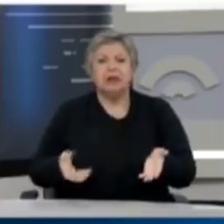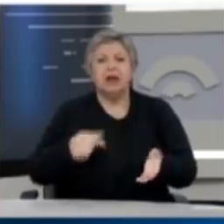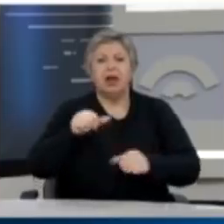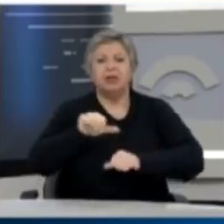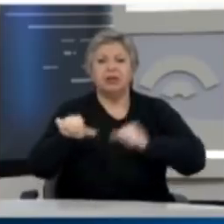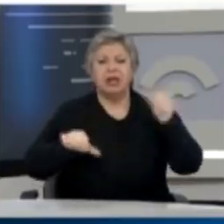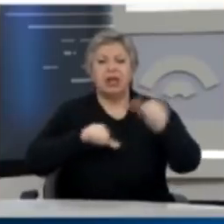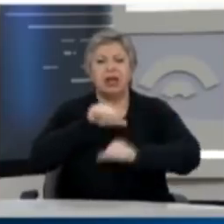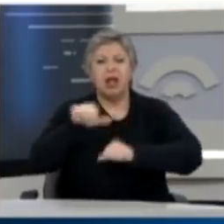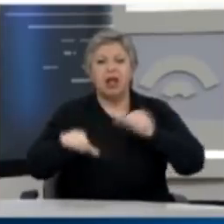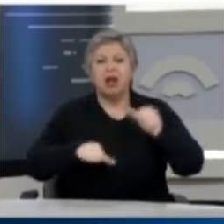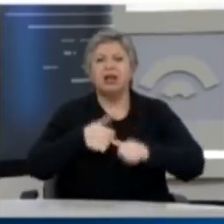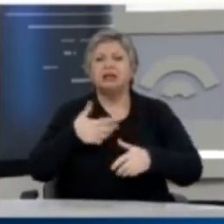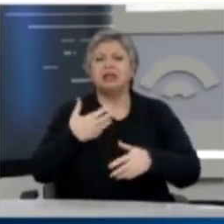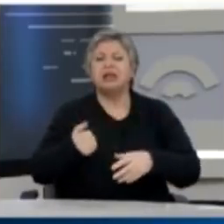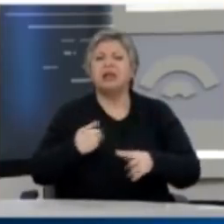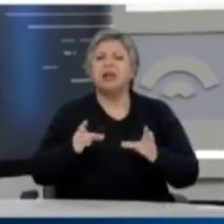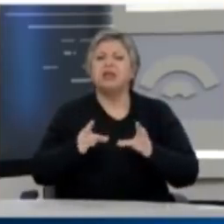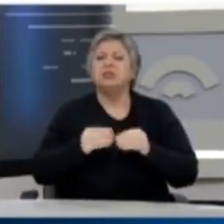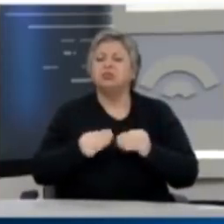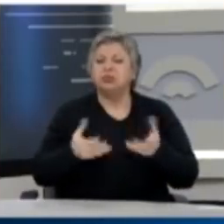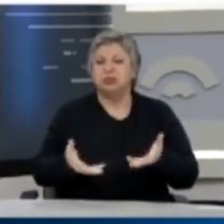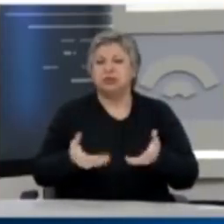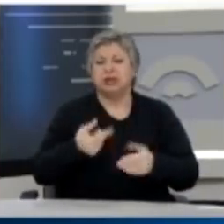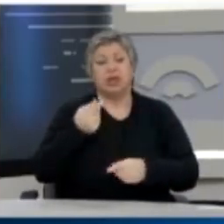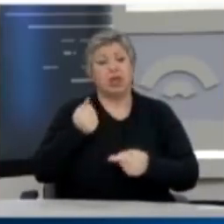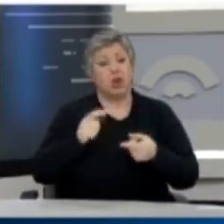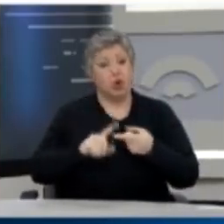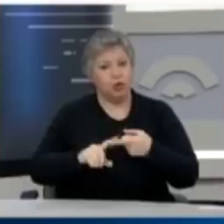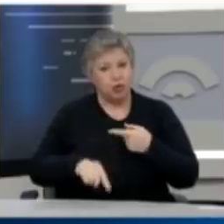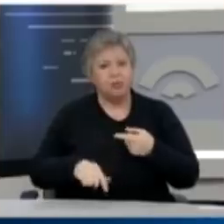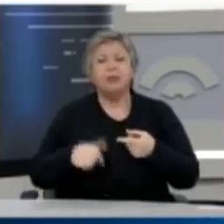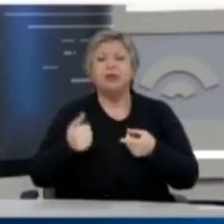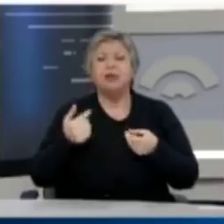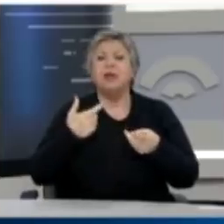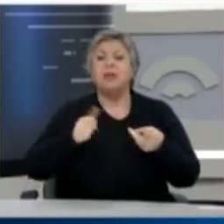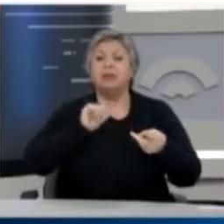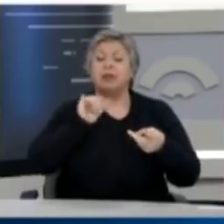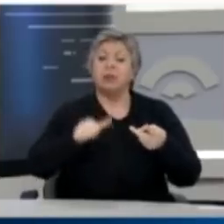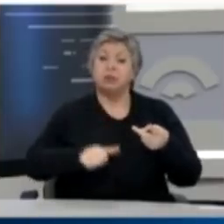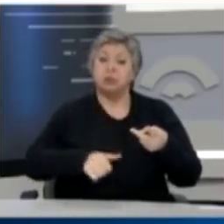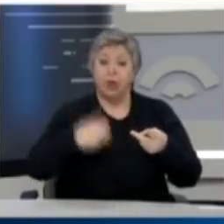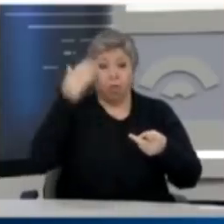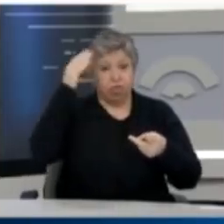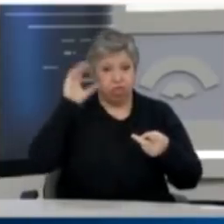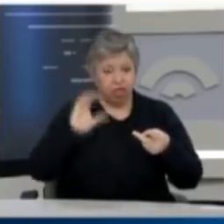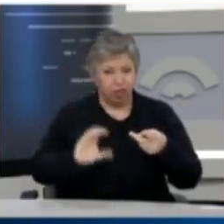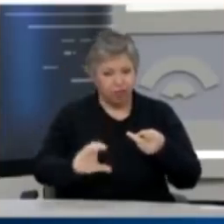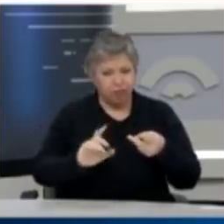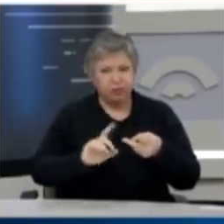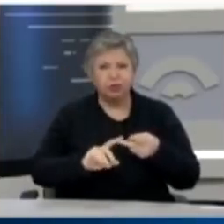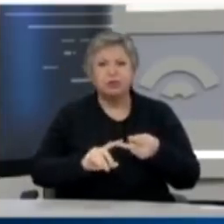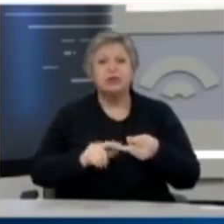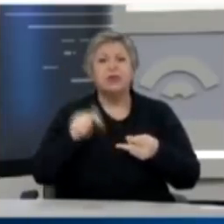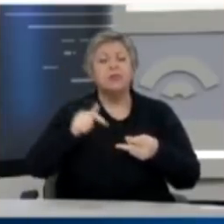που αφορούσαν το πεδίο της οικονομίας, την ελευθερία δράσης του κεφαλαίου, που έθετε η